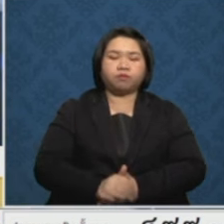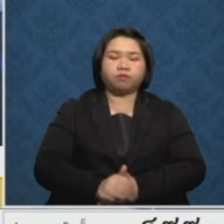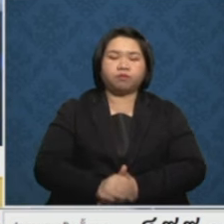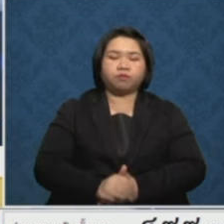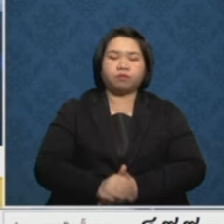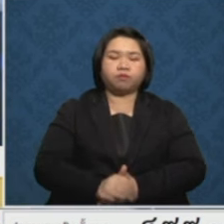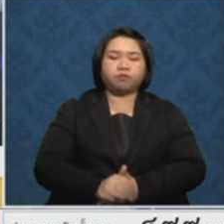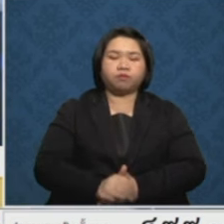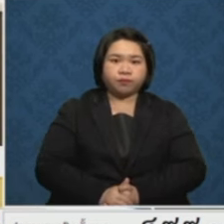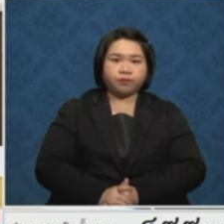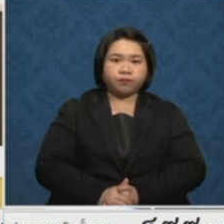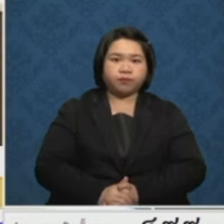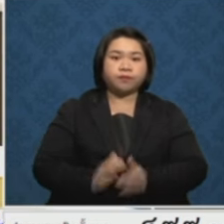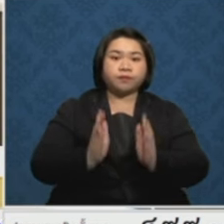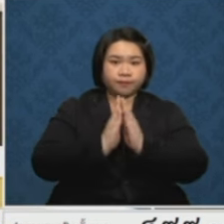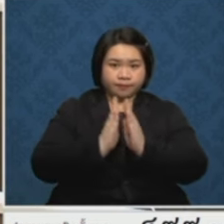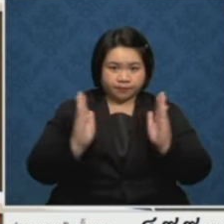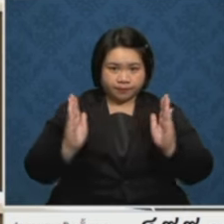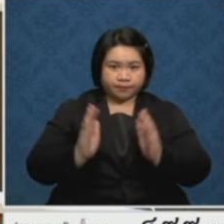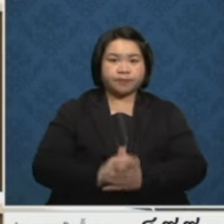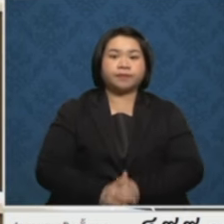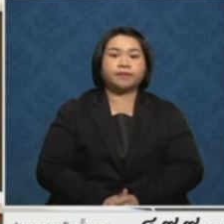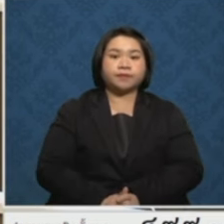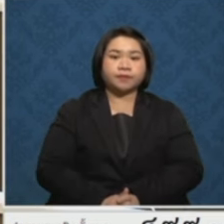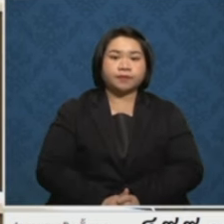ค่ะขอบคุณค่ะ